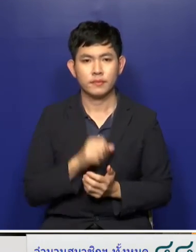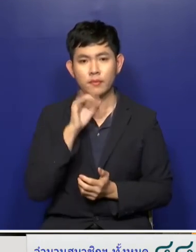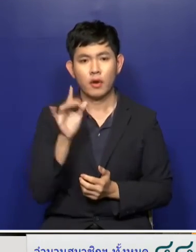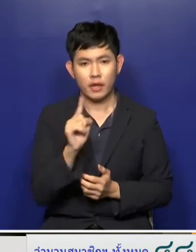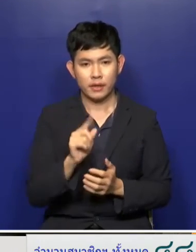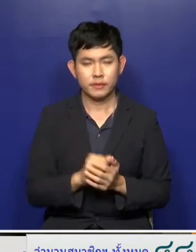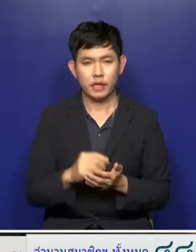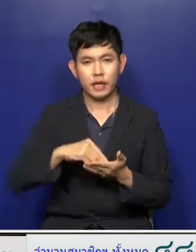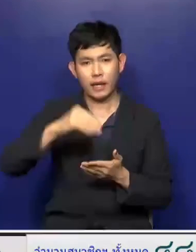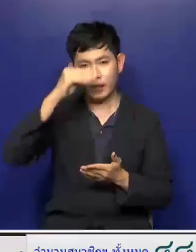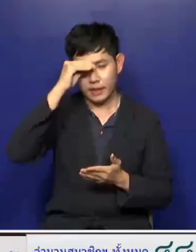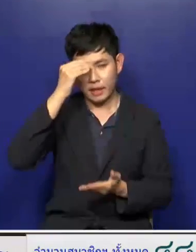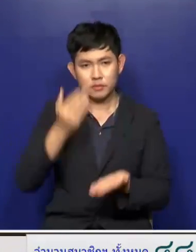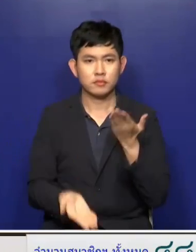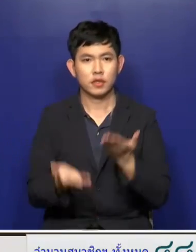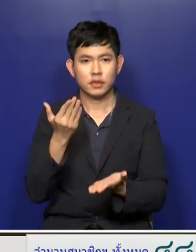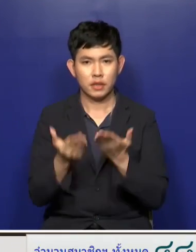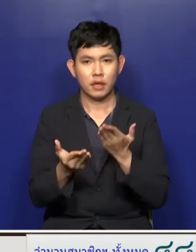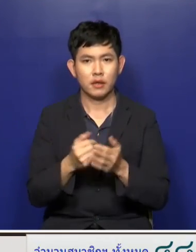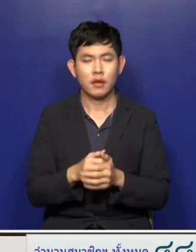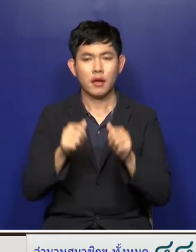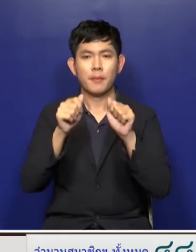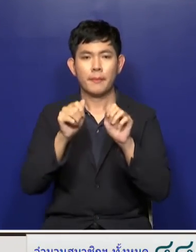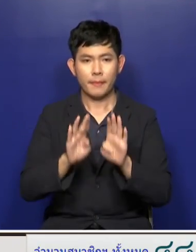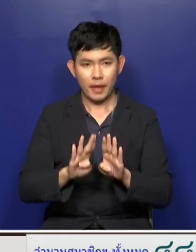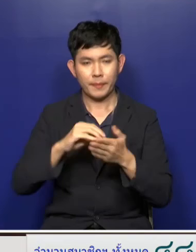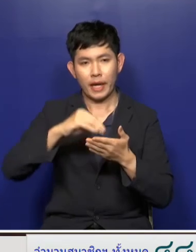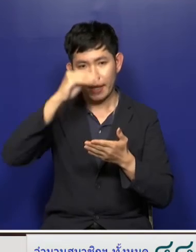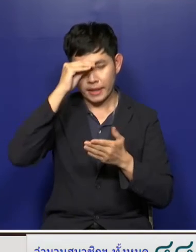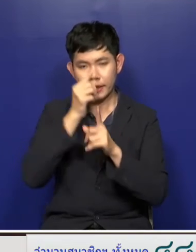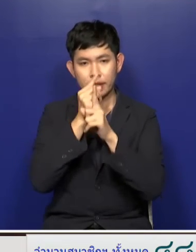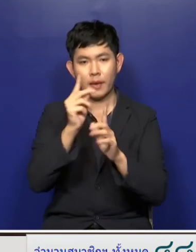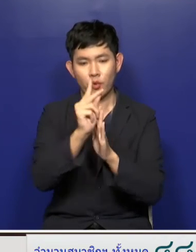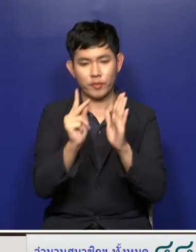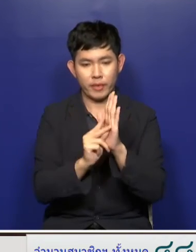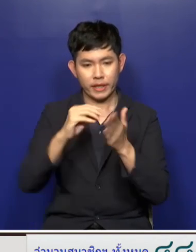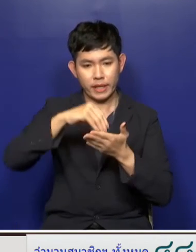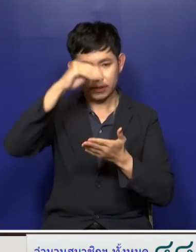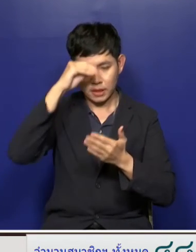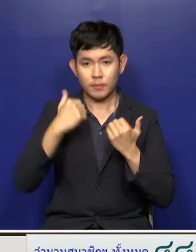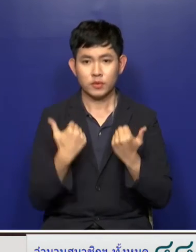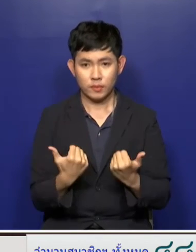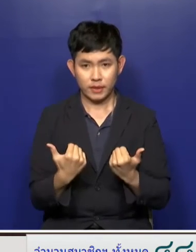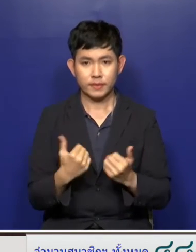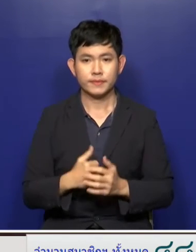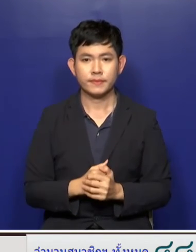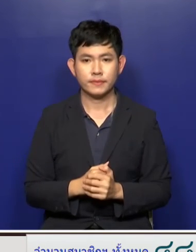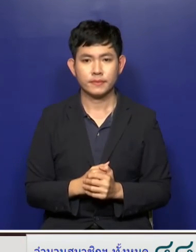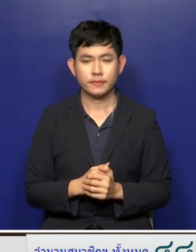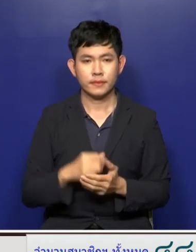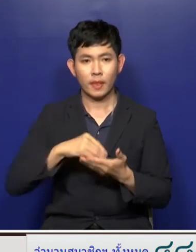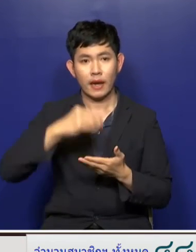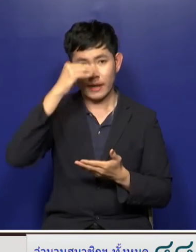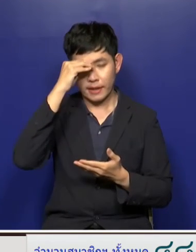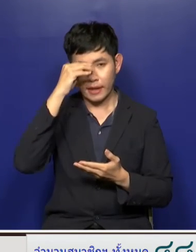าการศึกษาตามอัทยาใสซึ่งเป็นรปแบบนึงในกฎหมายการศึษาปัจุบันนี้เป็นการศึกษาที่